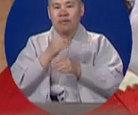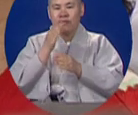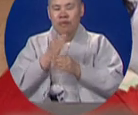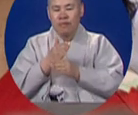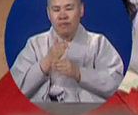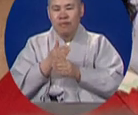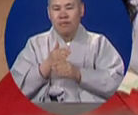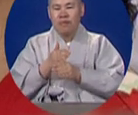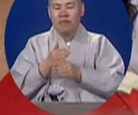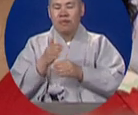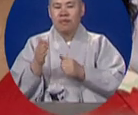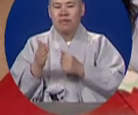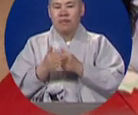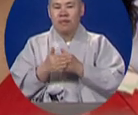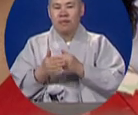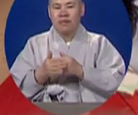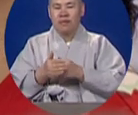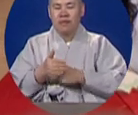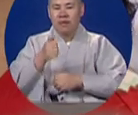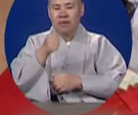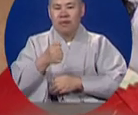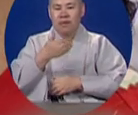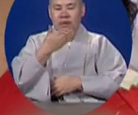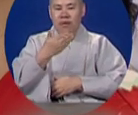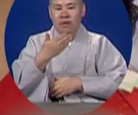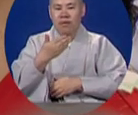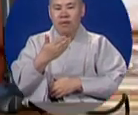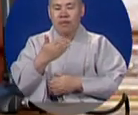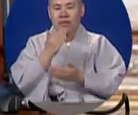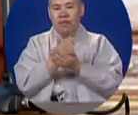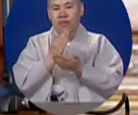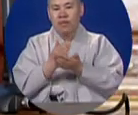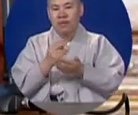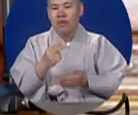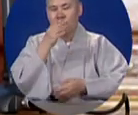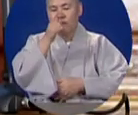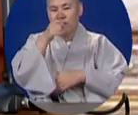그러니까 59가지 중생심을 이제